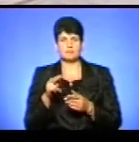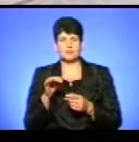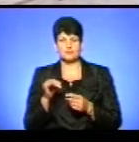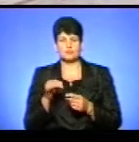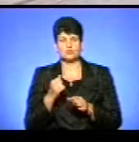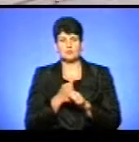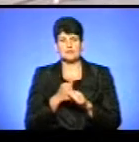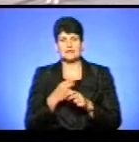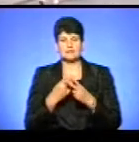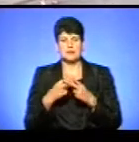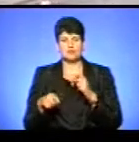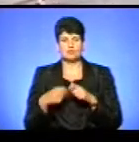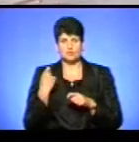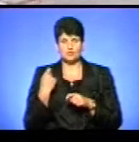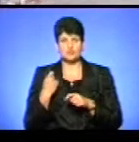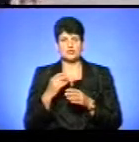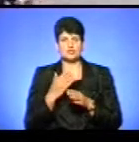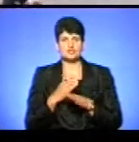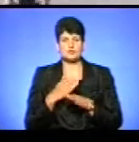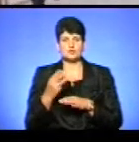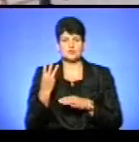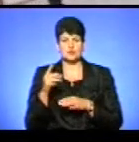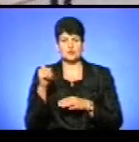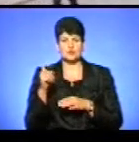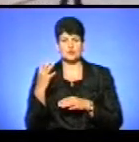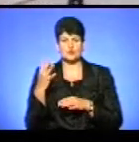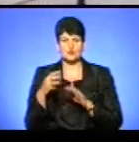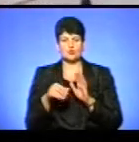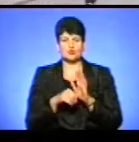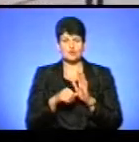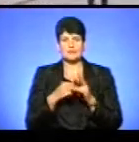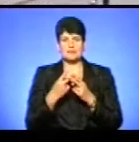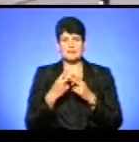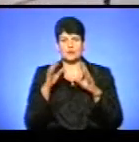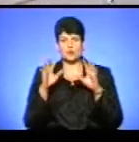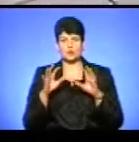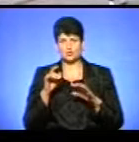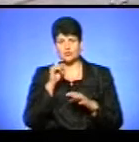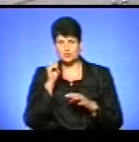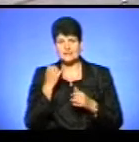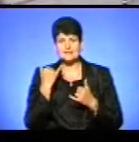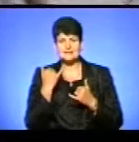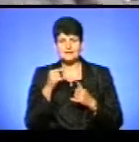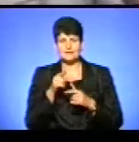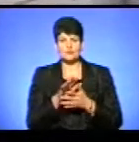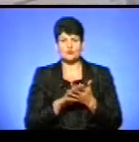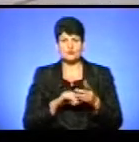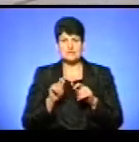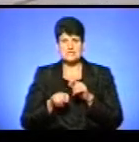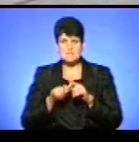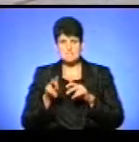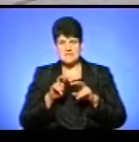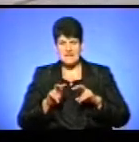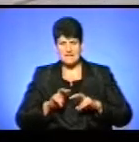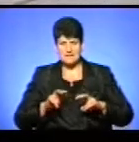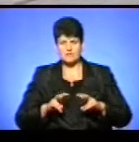правопорушення, передбаченого частиною 3 статті 146 Кримінального кодексу України. Зараз триває слідство, тобто поліцейські